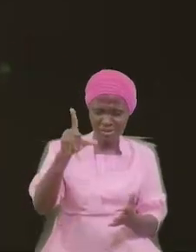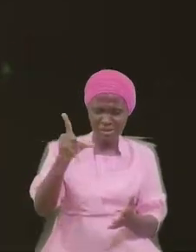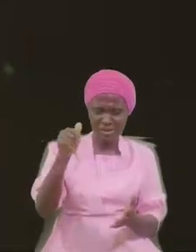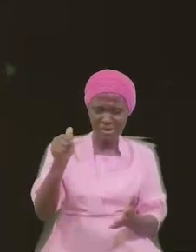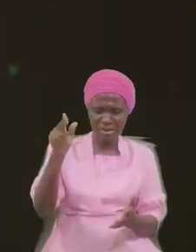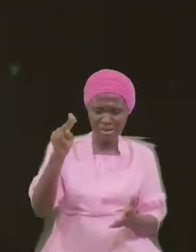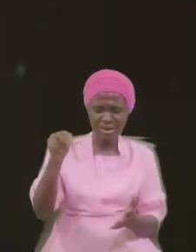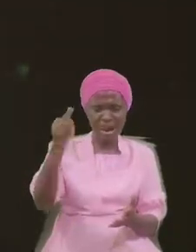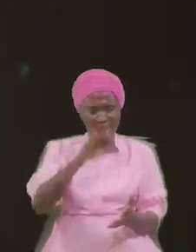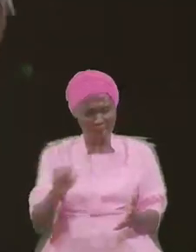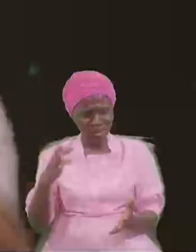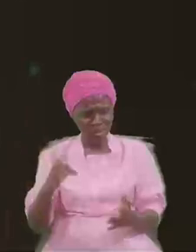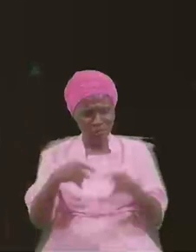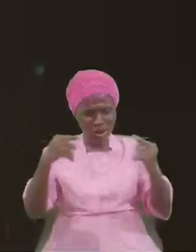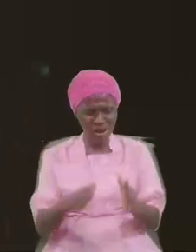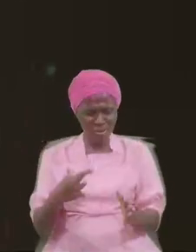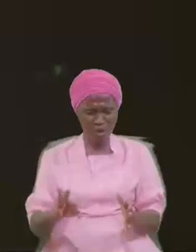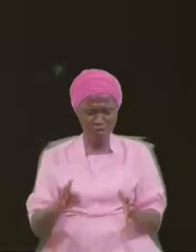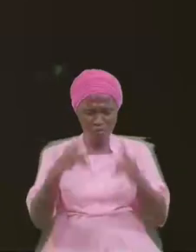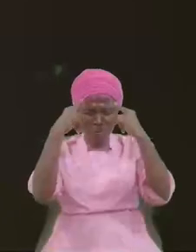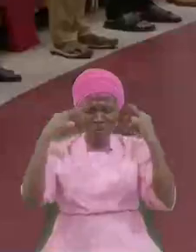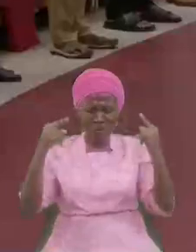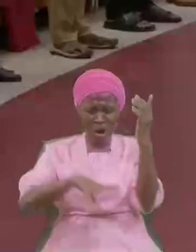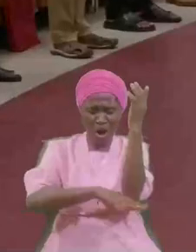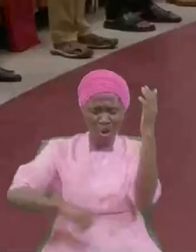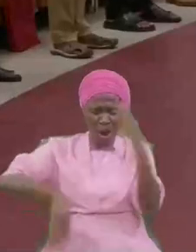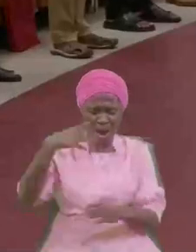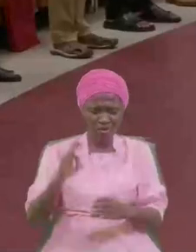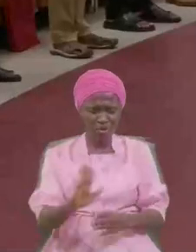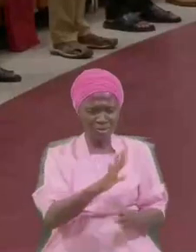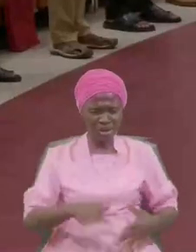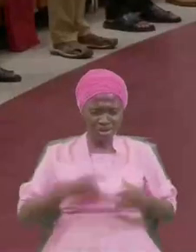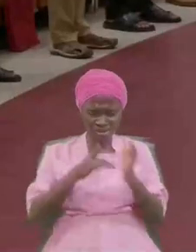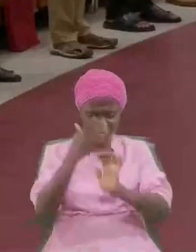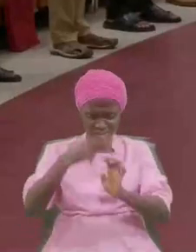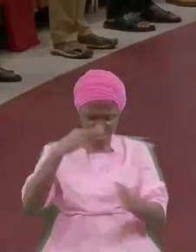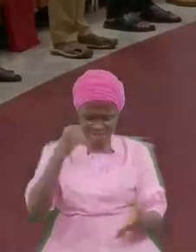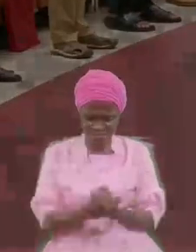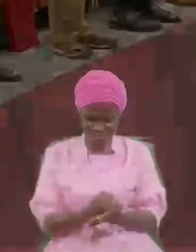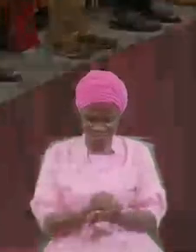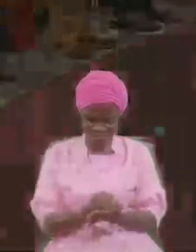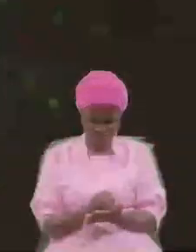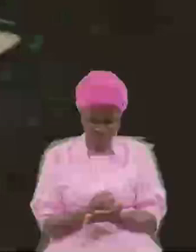les ennemis du progrès ont planté, déracine cela de leur vie au nom de Jésus-Christ.